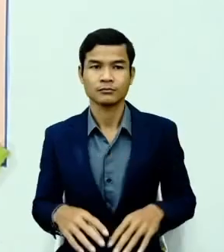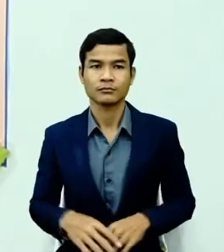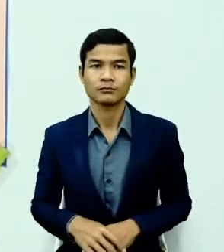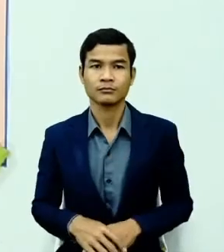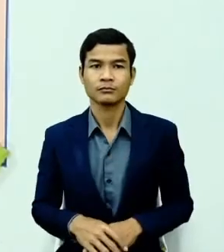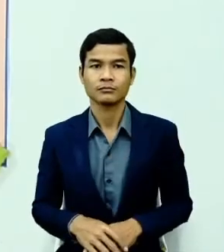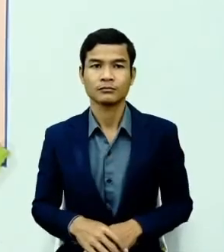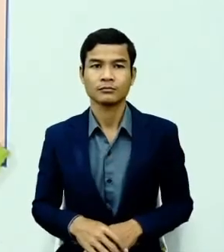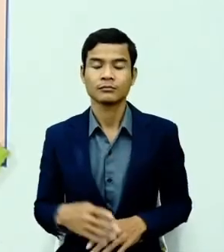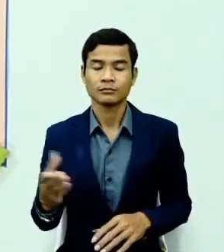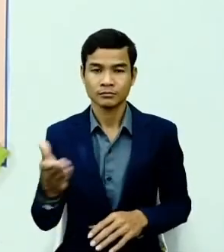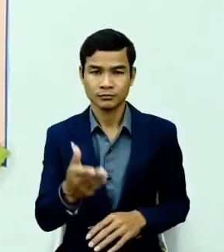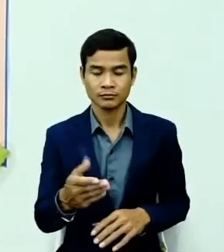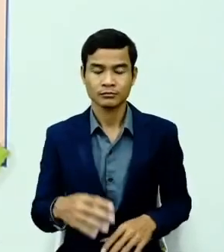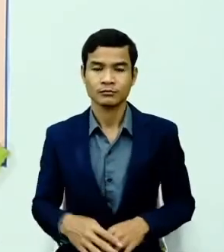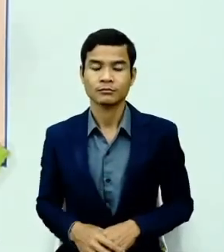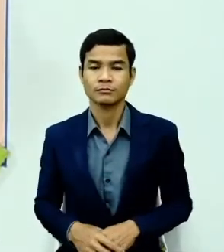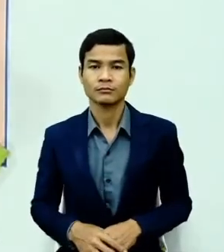ចាស់កូន